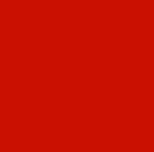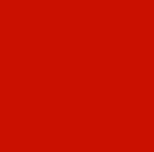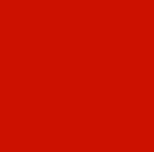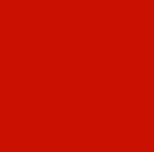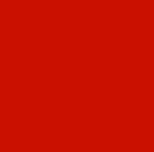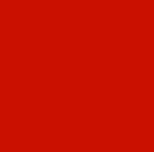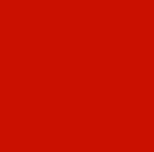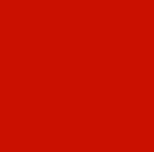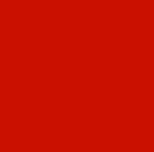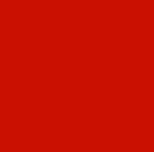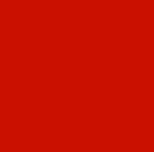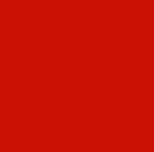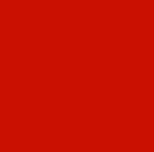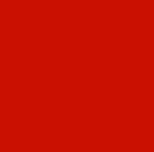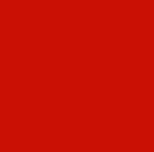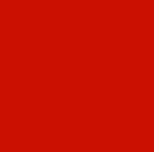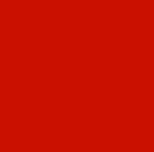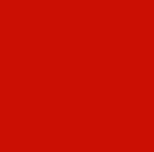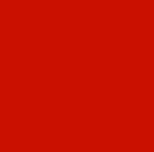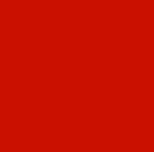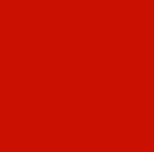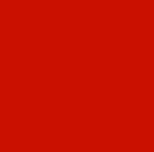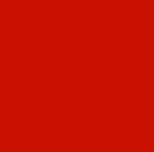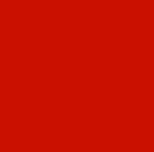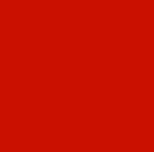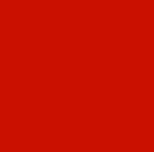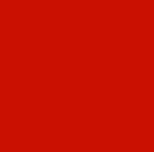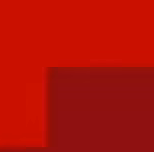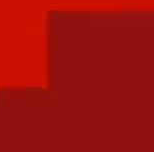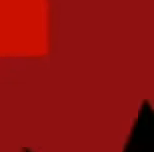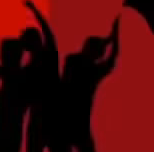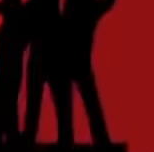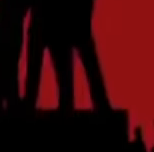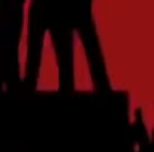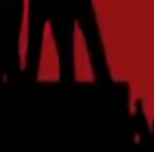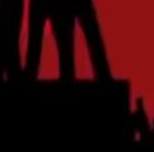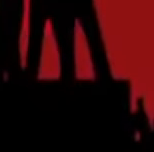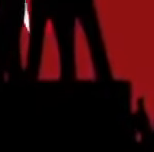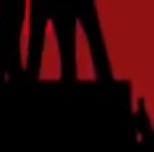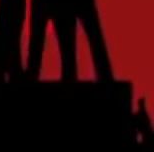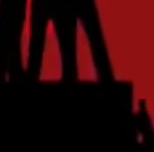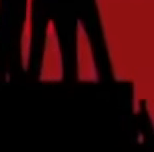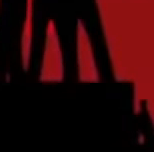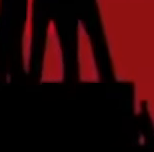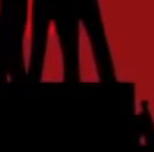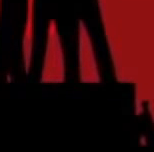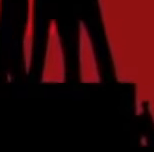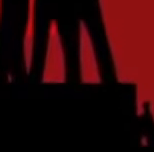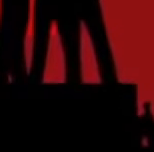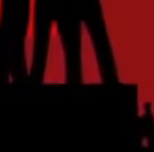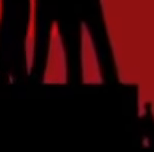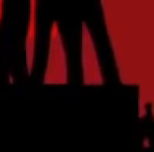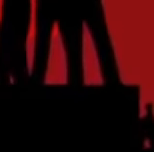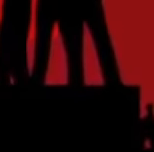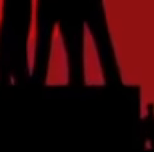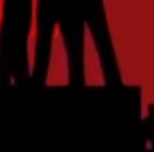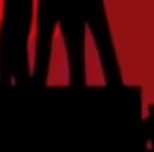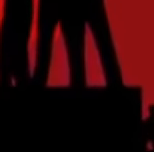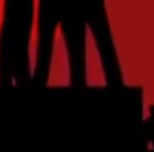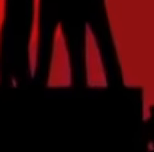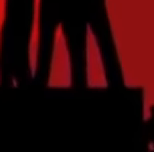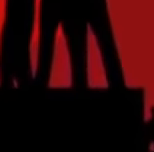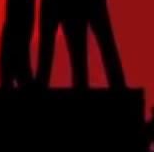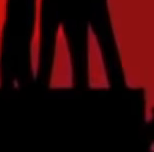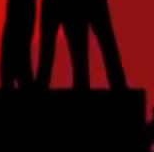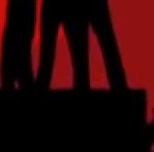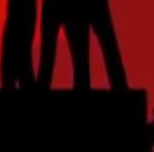mga nagsusulong ng pagbabago sa mapayapang paraan. Revolutionary opposition o mga kilusang grupo, kasama na rin ang mga grupo